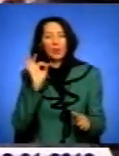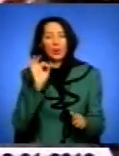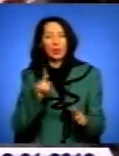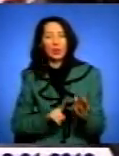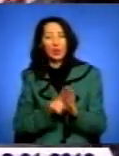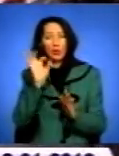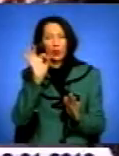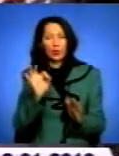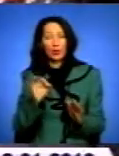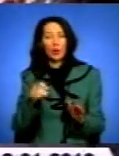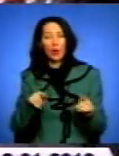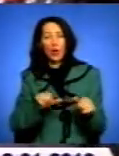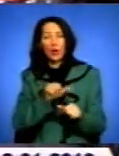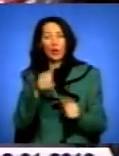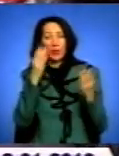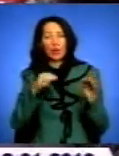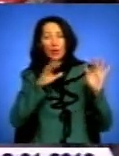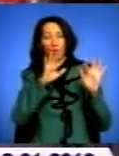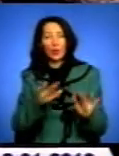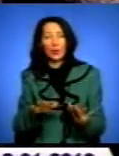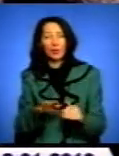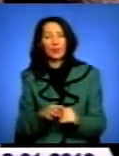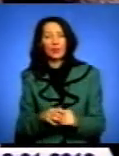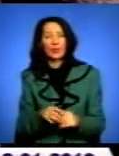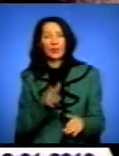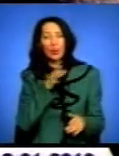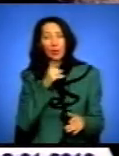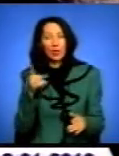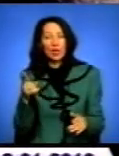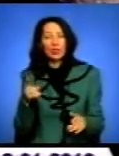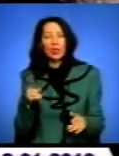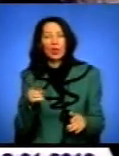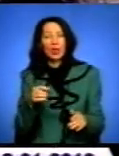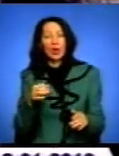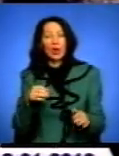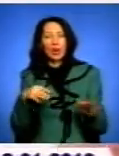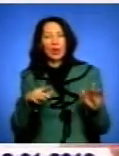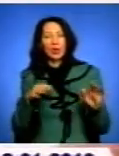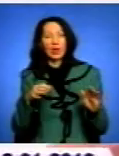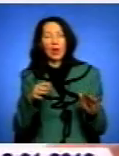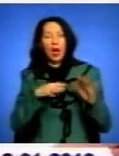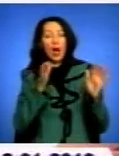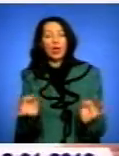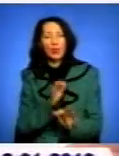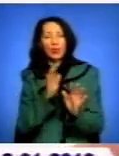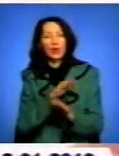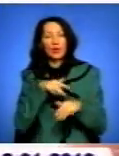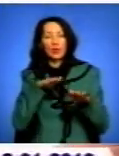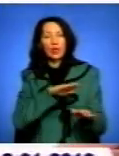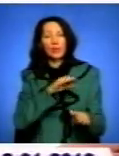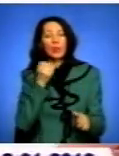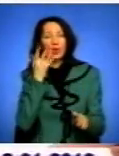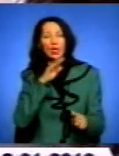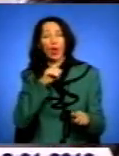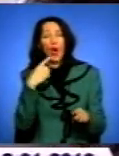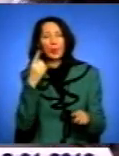з опадами під час проходження атмосферних фронтів. Під час проходження атмосферних фронтів, коли область буде попадати під вплив циклонів,